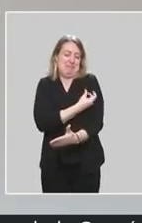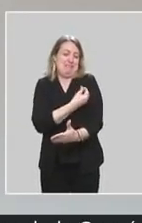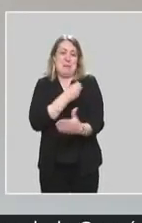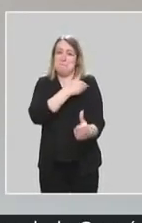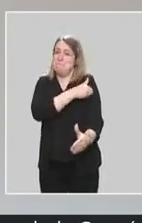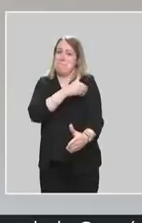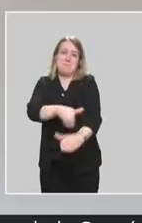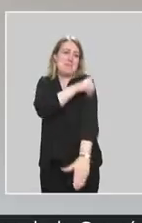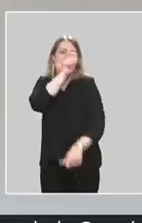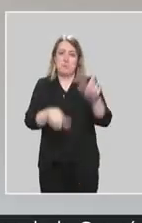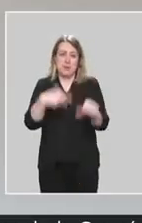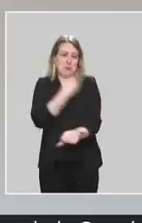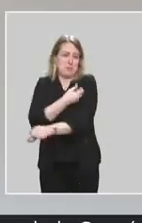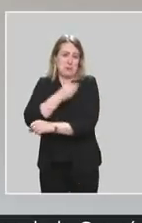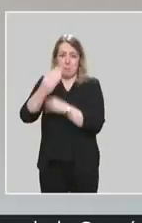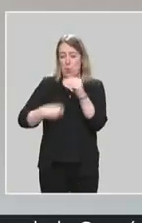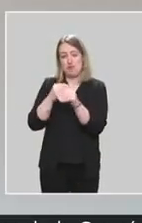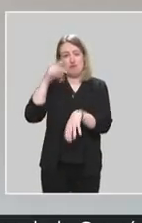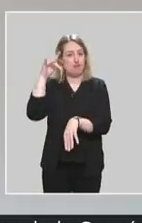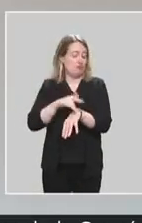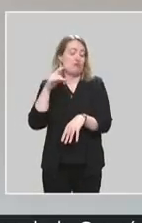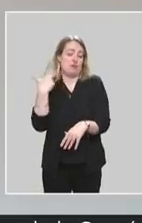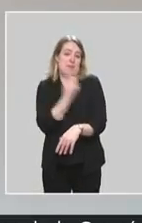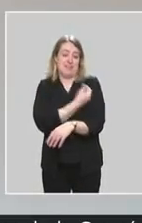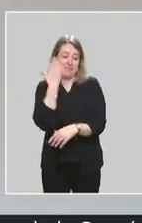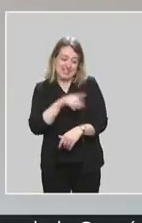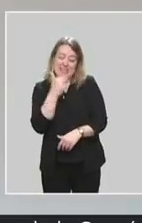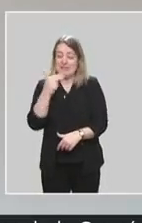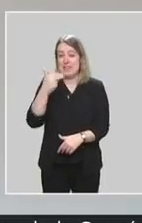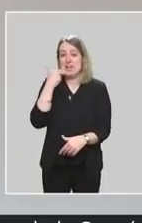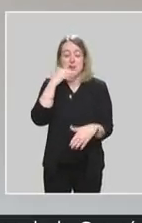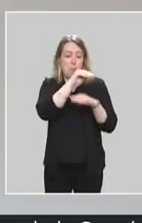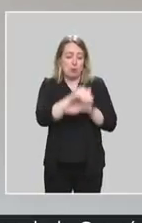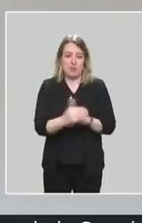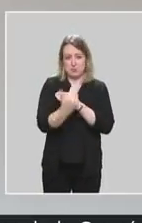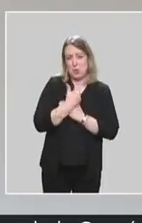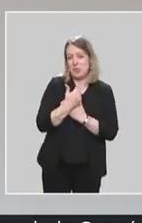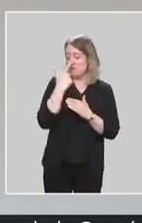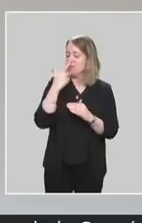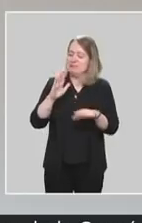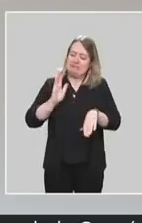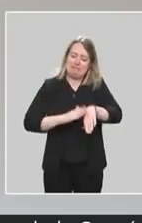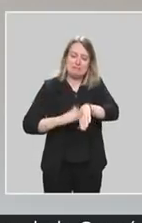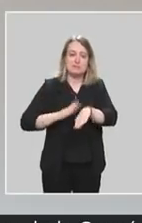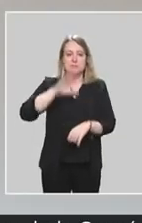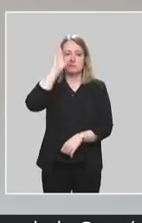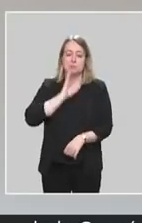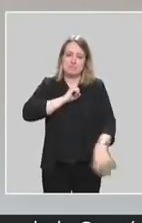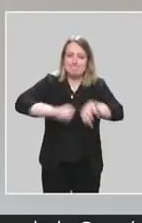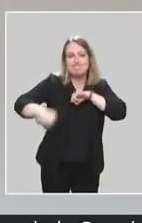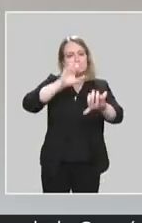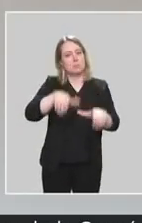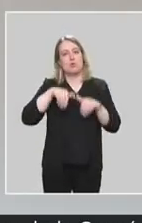Vous savez que ce vaccin est efficace. Vous savez qu'il vous protège, vous et celles et ceux qui vous entourent. On va continuer de mobiliser tout ce qu'on peut pour